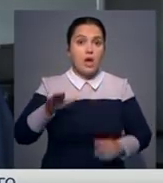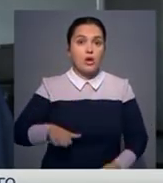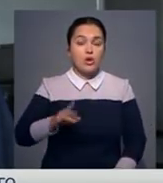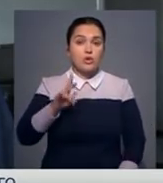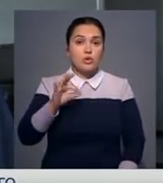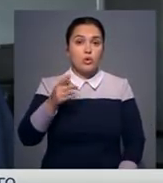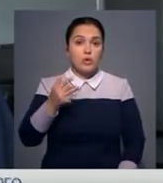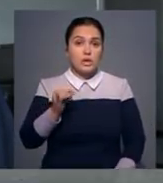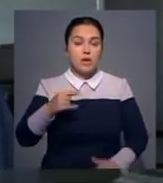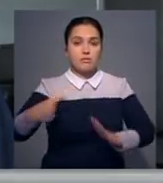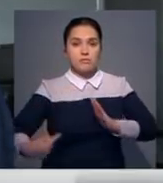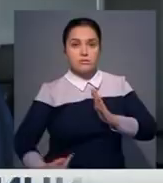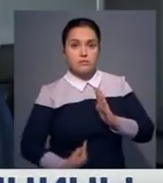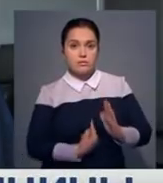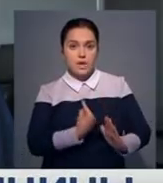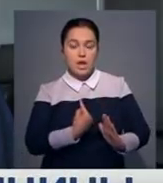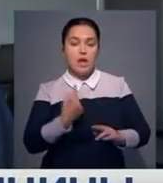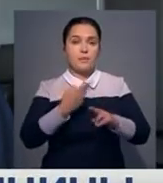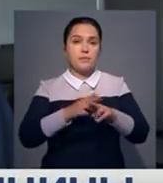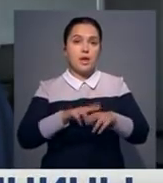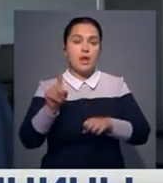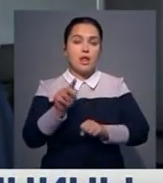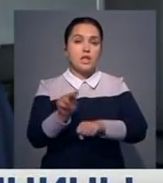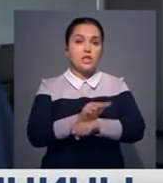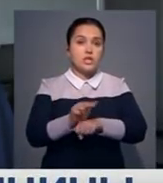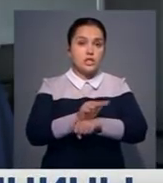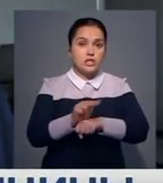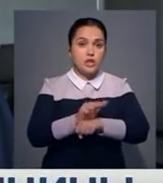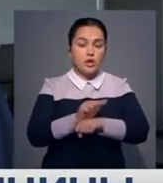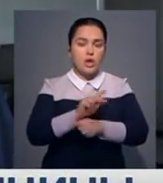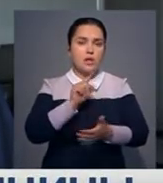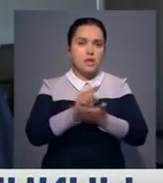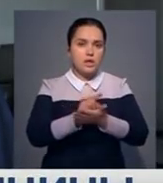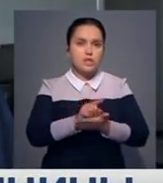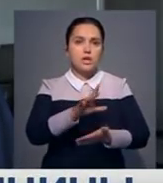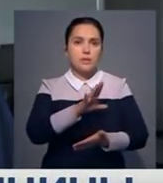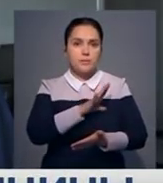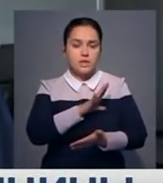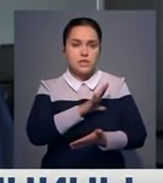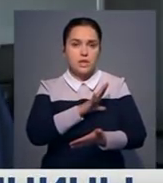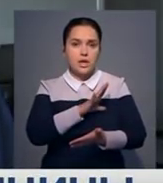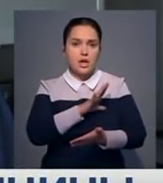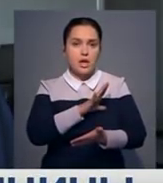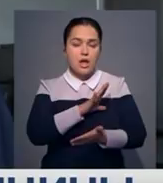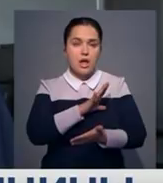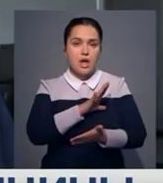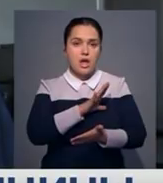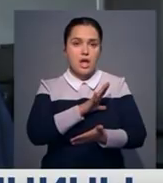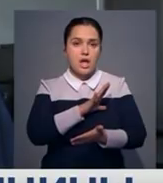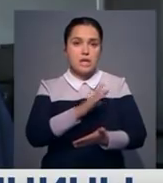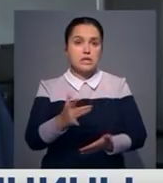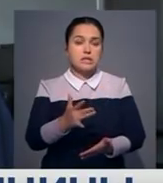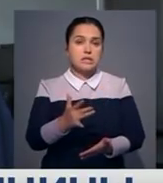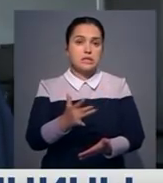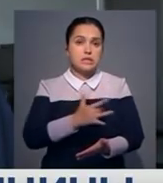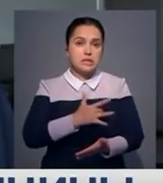можем закрыть этот дефект, но при определенных условиях. То есть должны быть края для того, чтобы так называемый, в народе